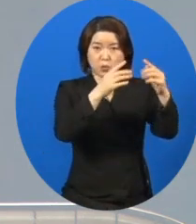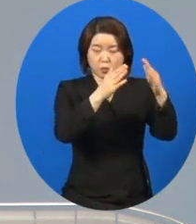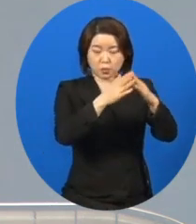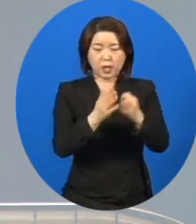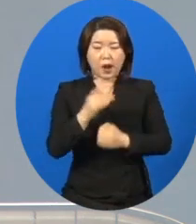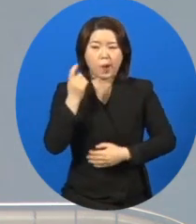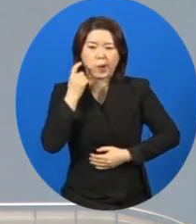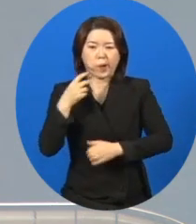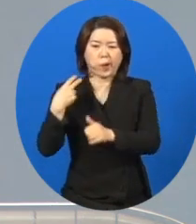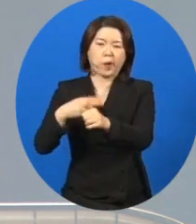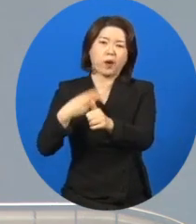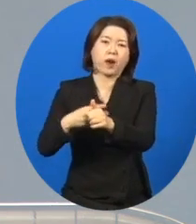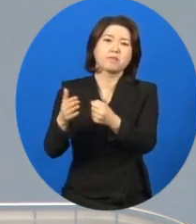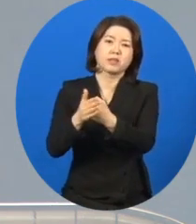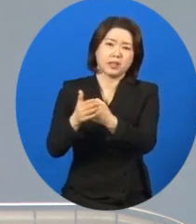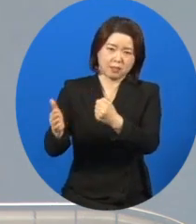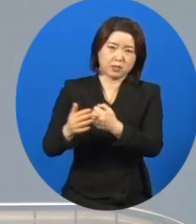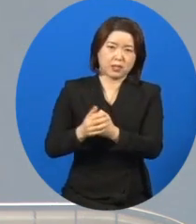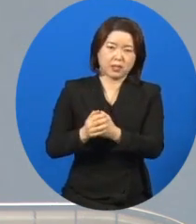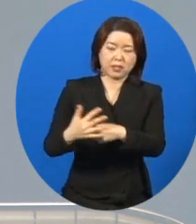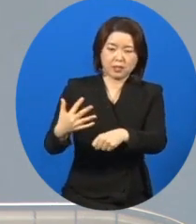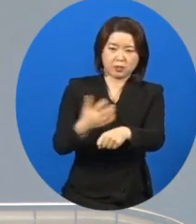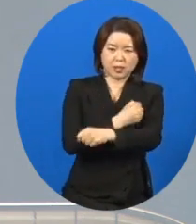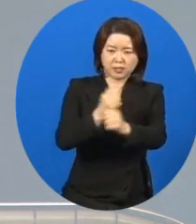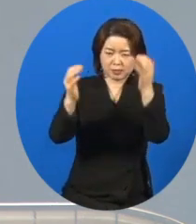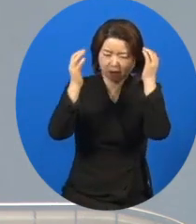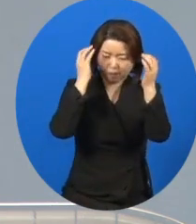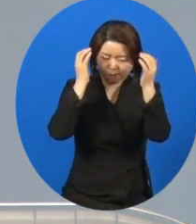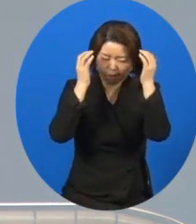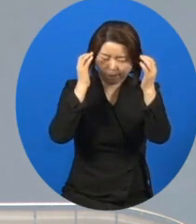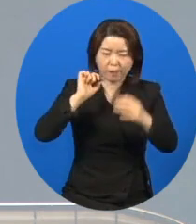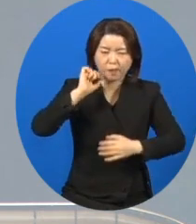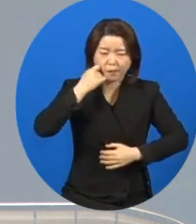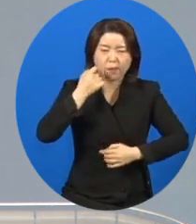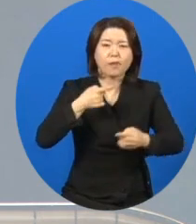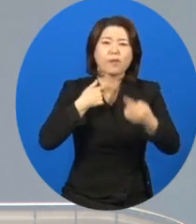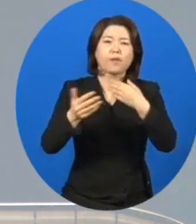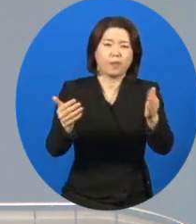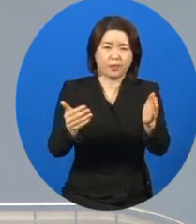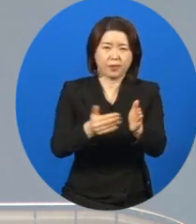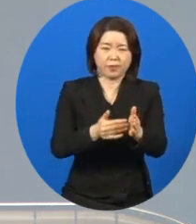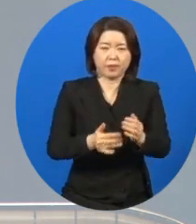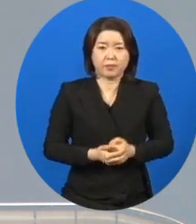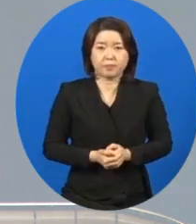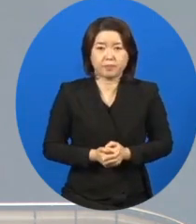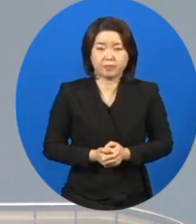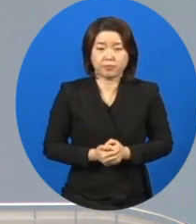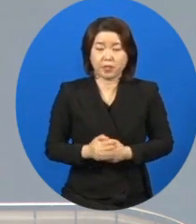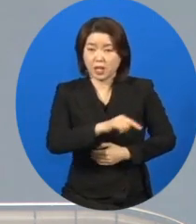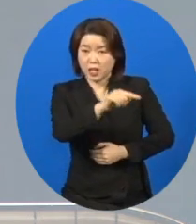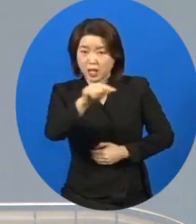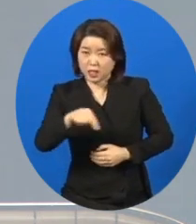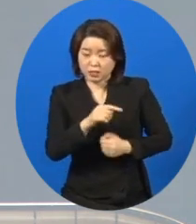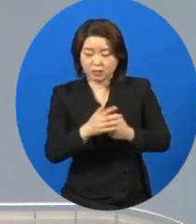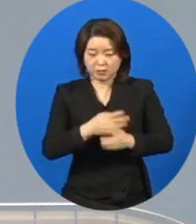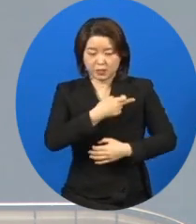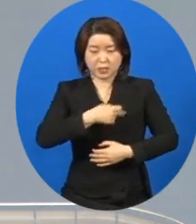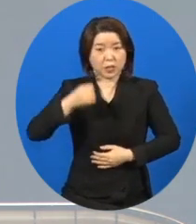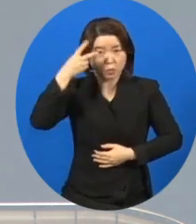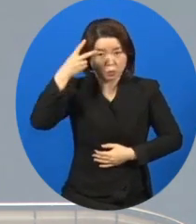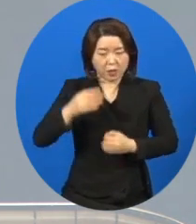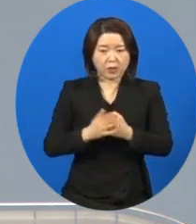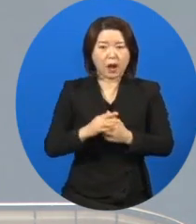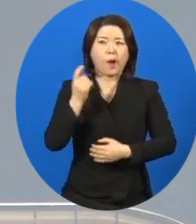거짓 교사들 때문에 굉장한 혼란과 어려움을 겪었습니다. 그들은 사도 바울이